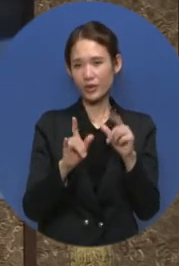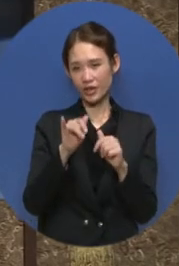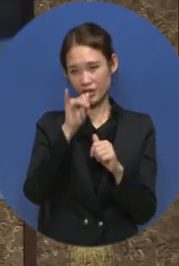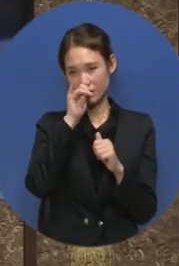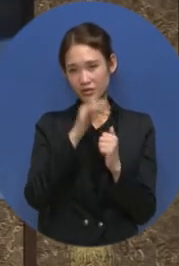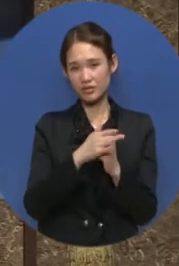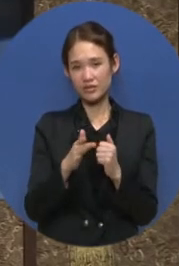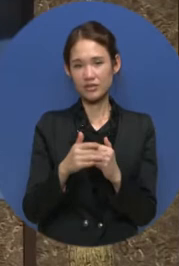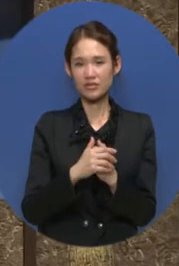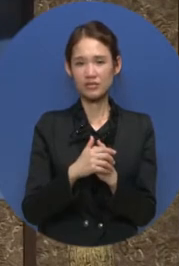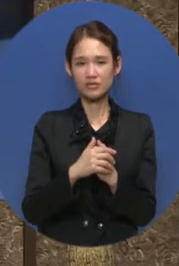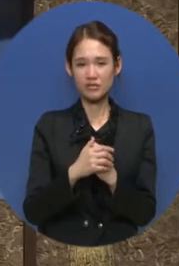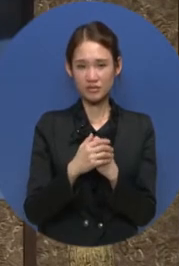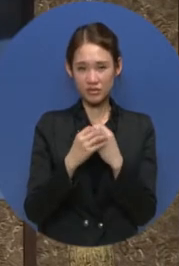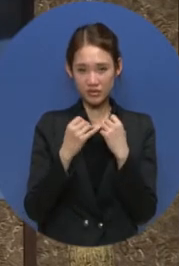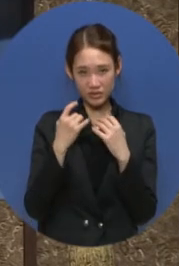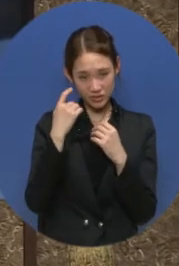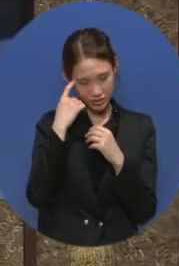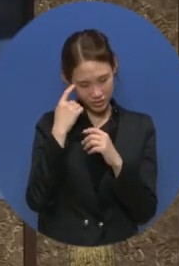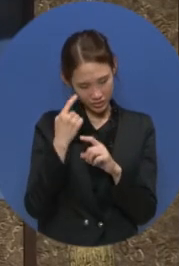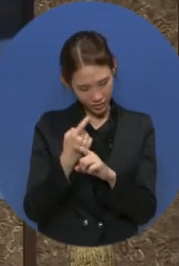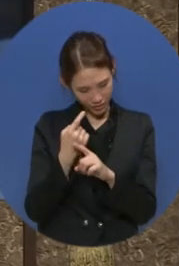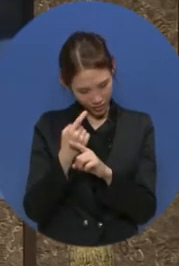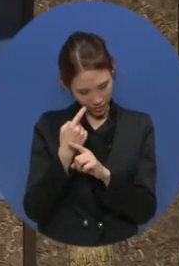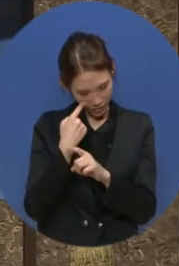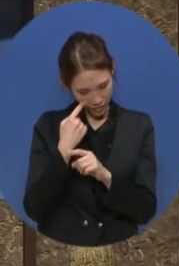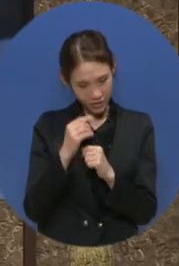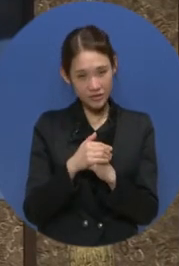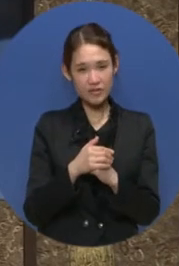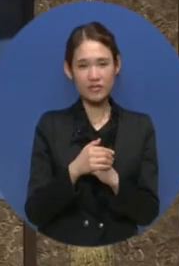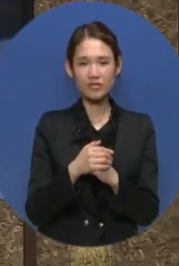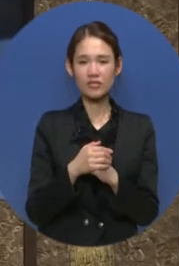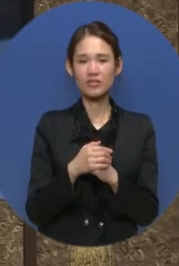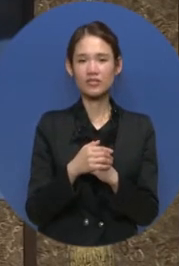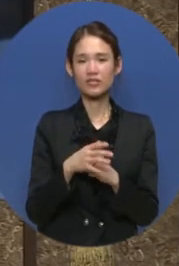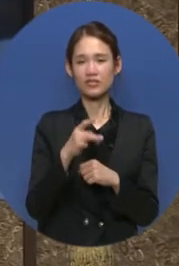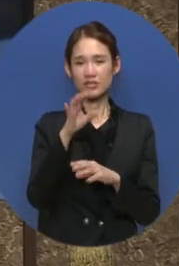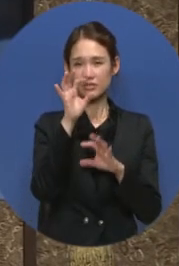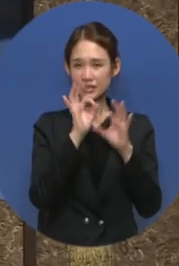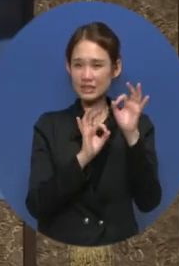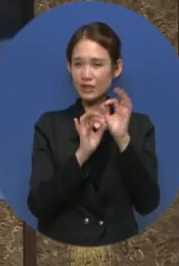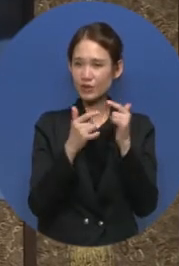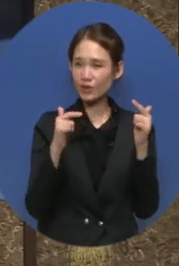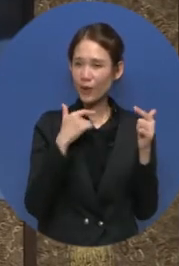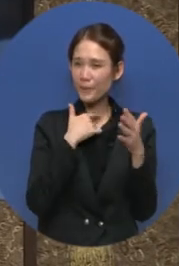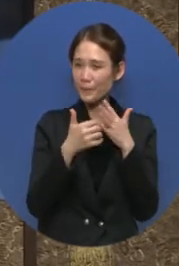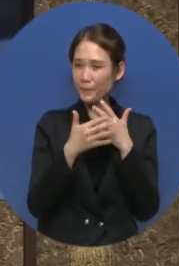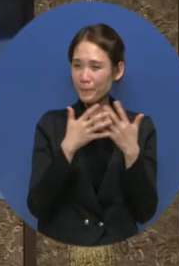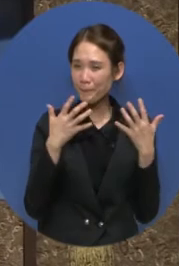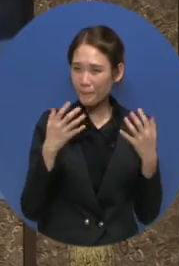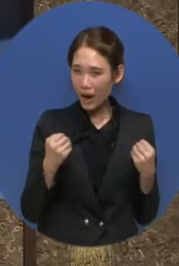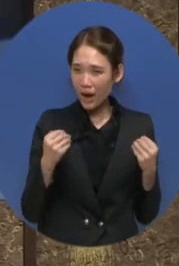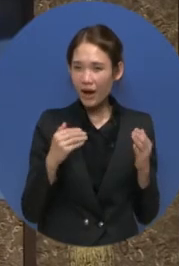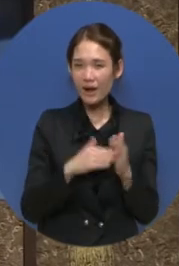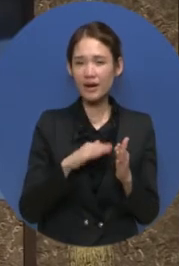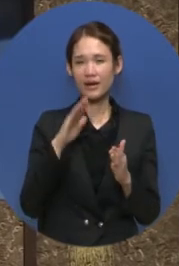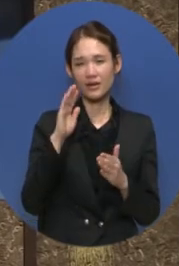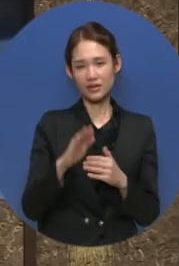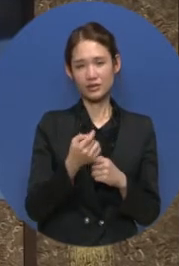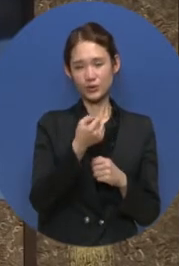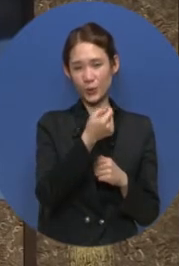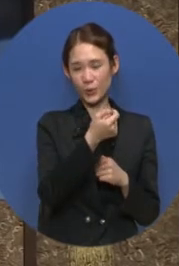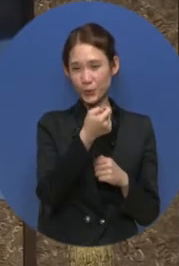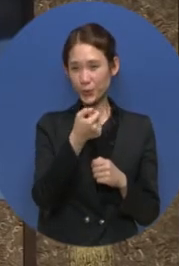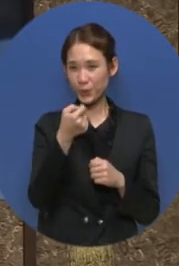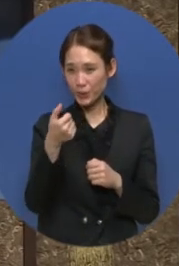그러면은 어떻게 좀 새롭게 개발을 해보자 해서 처음에는 시행착오 진짜 많이 겪다가 네. 조금씩 조금씩